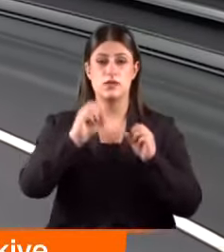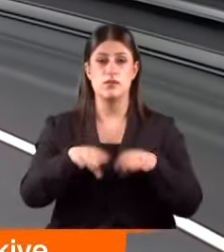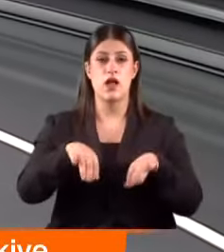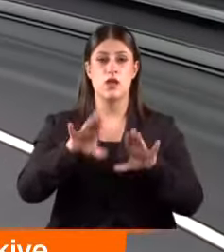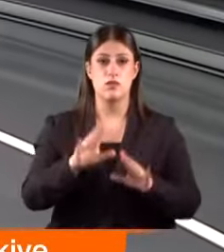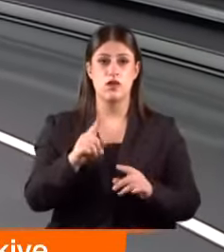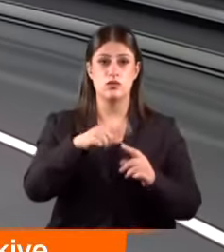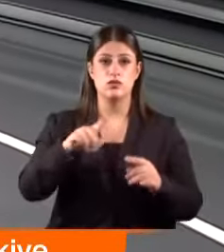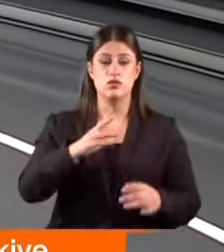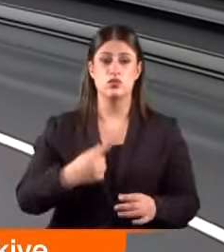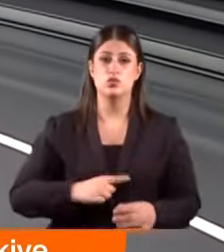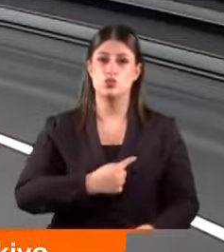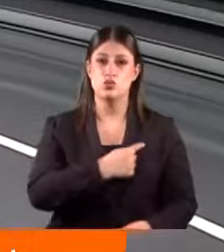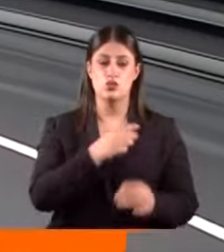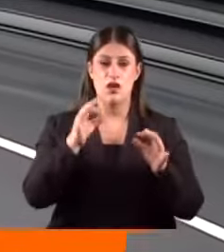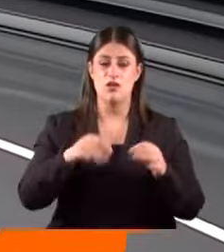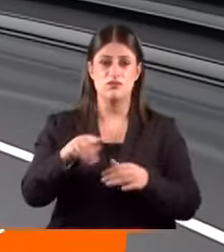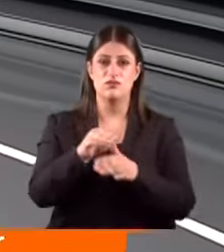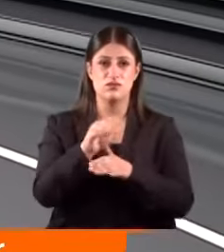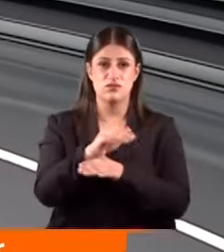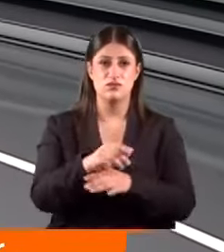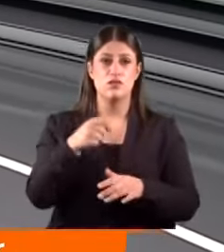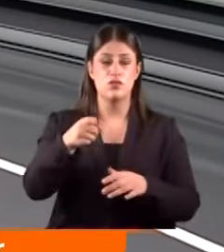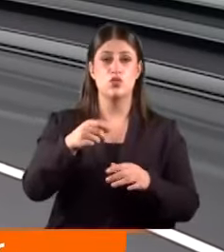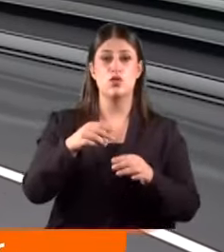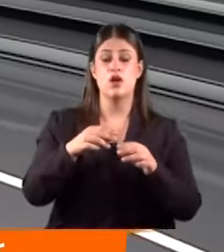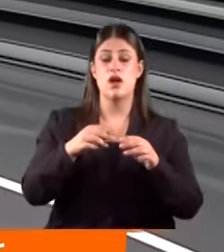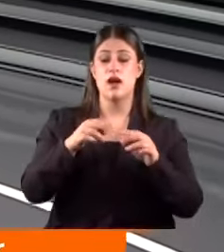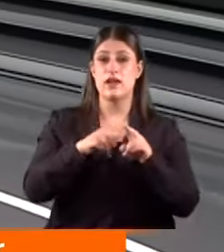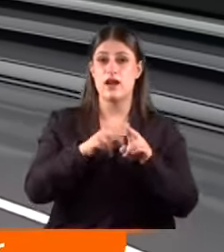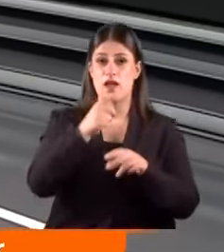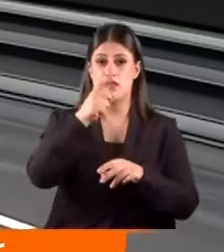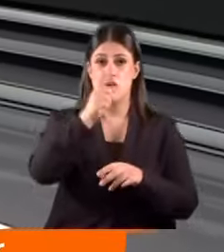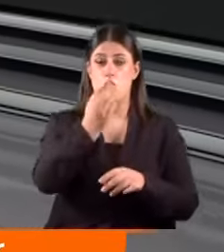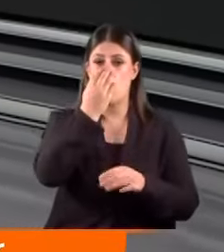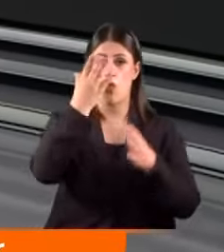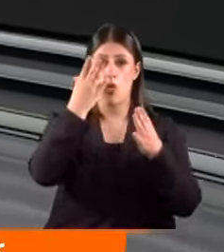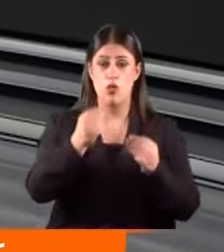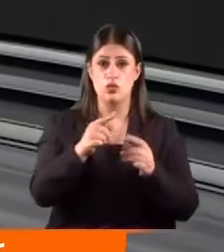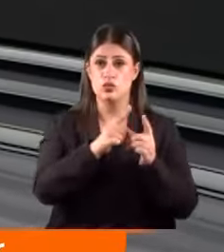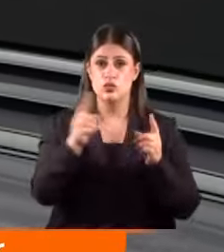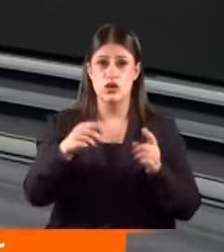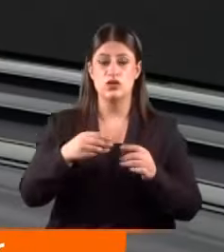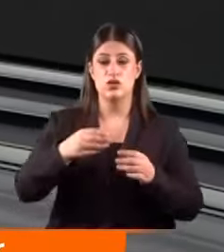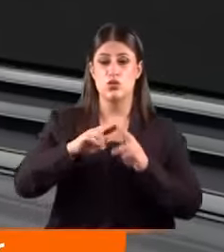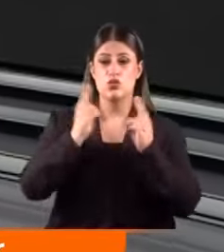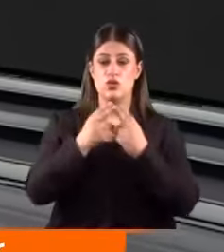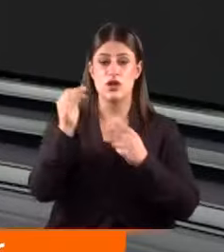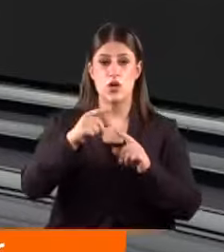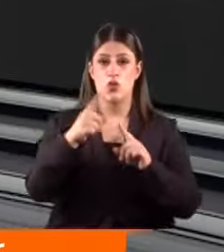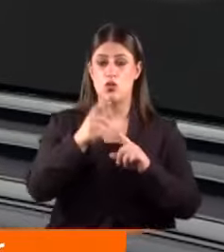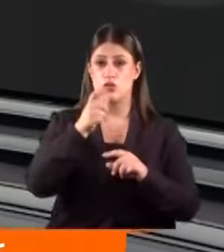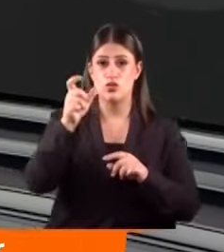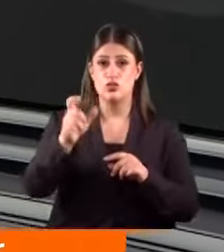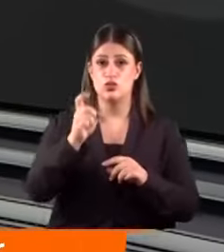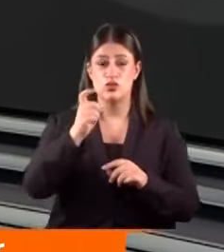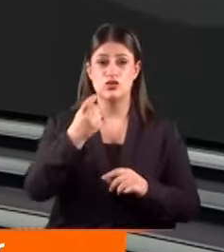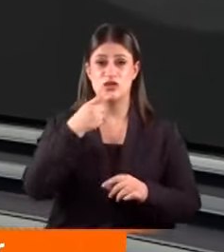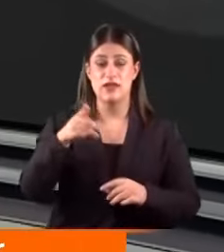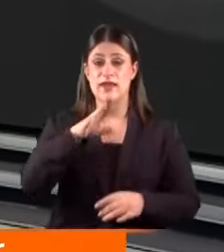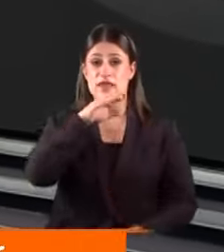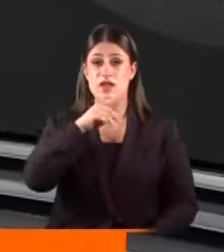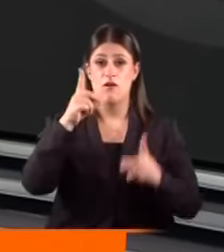bırakmadı ve duygusal anların yaşandığı törende Kenan Işık'ın komada olduğu süreçte dünyaya gelen torunu 9 yaşındaki Duk,